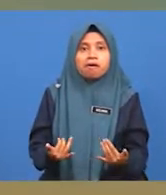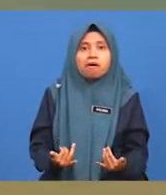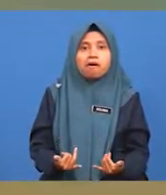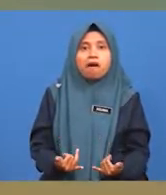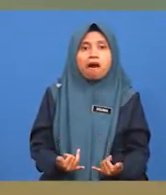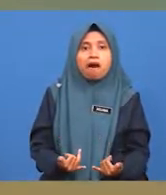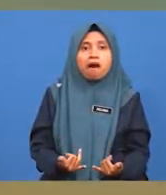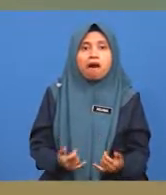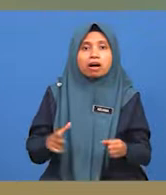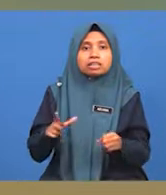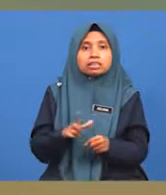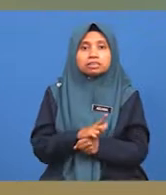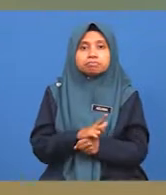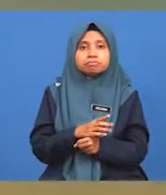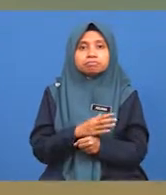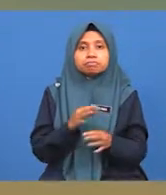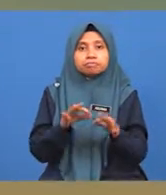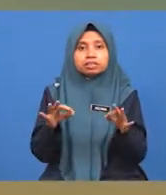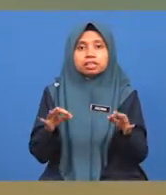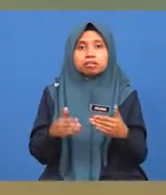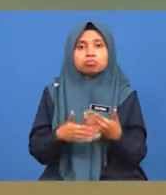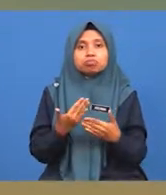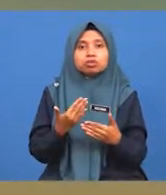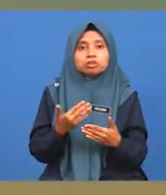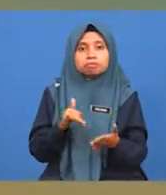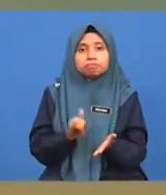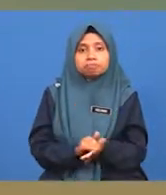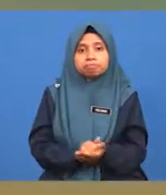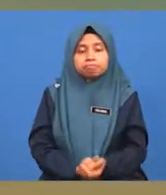Sekarang, lengkapkan ayat mudah ini.